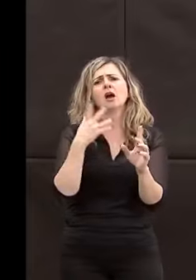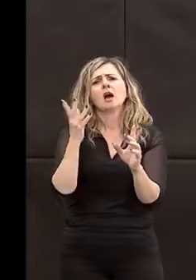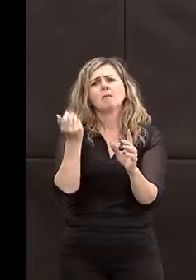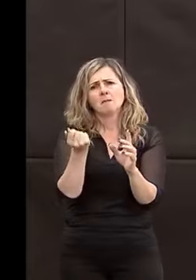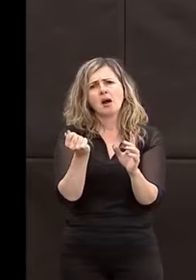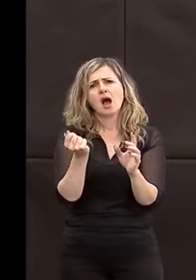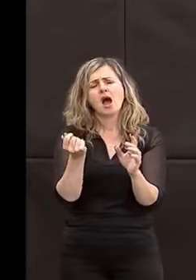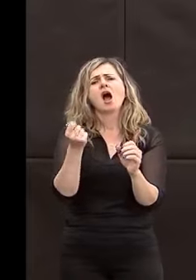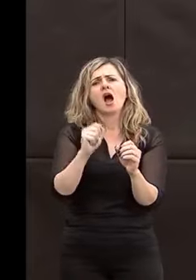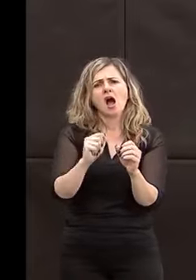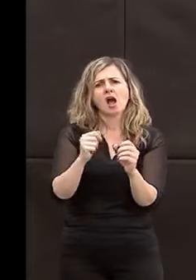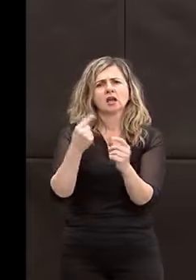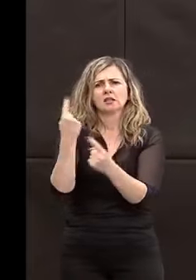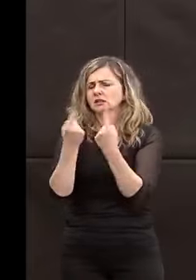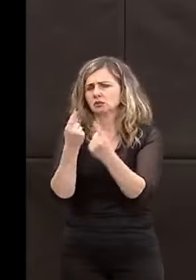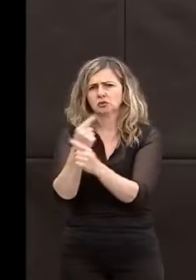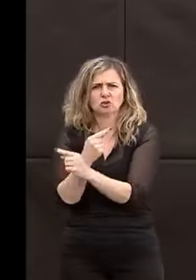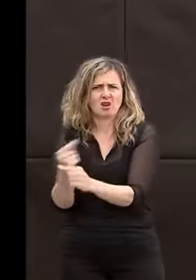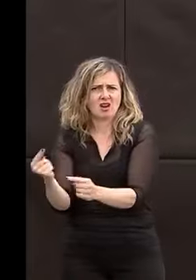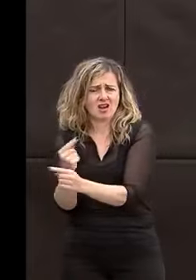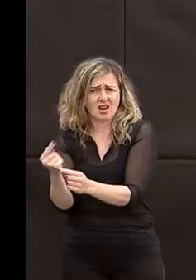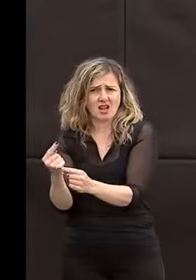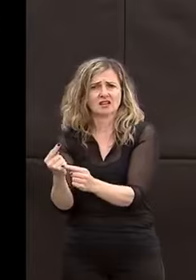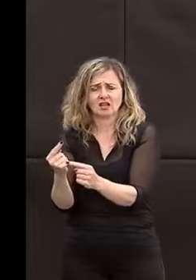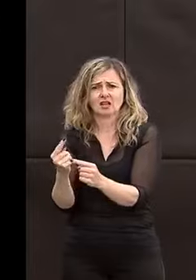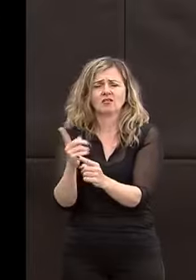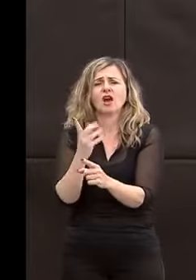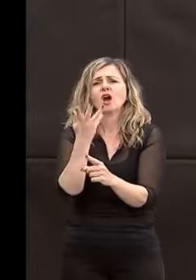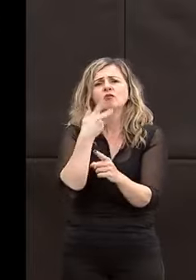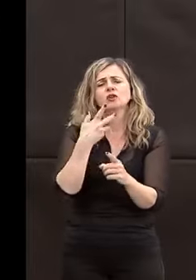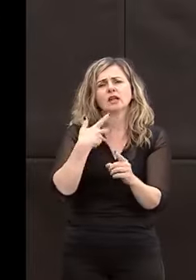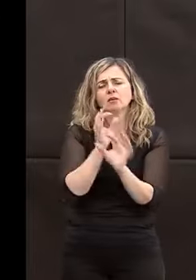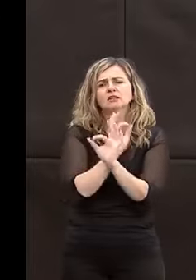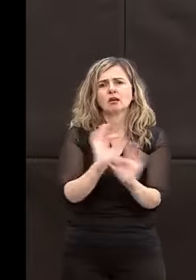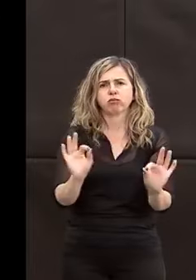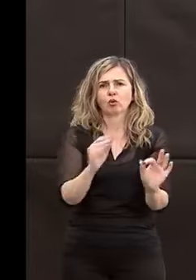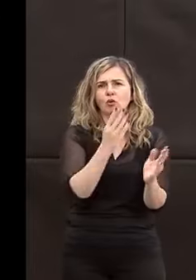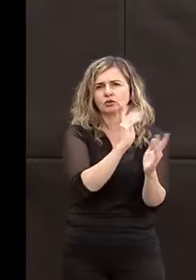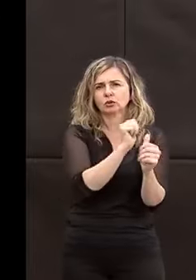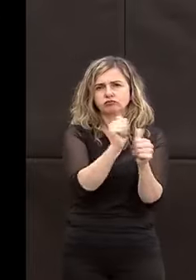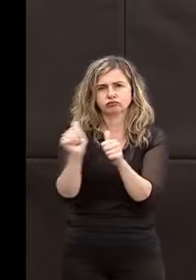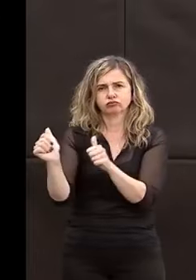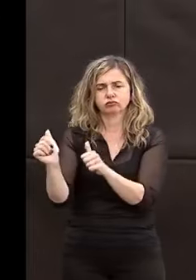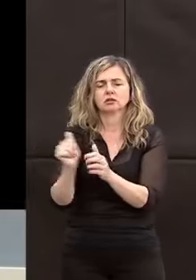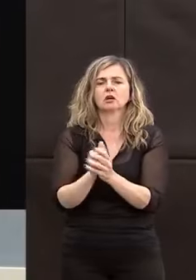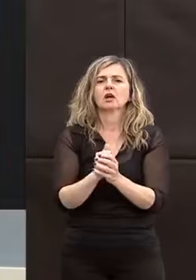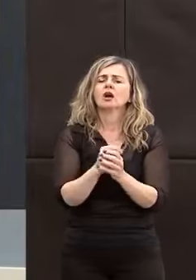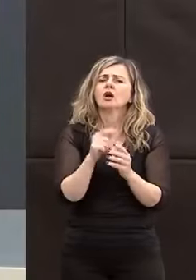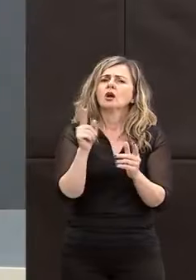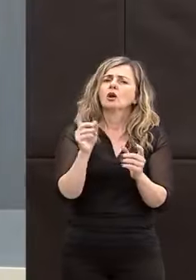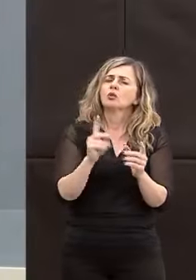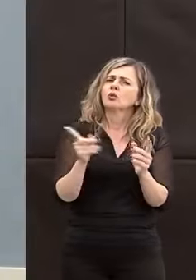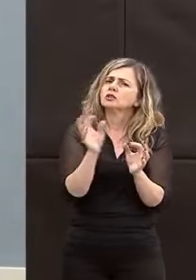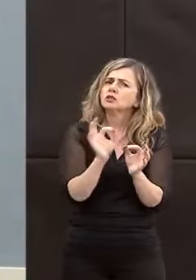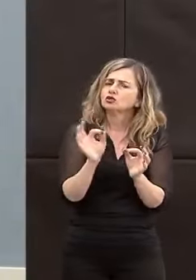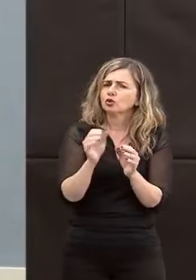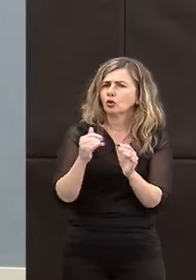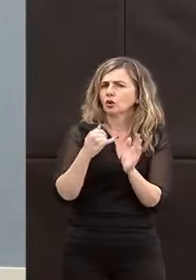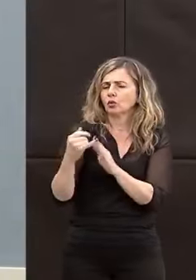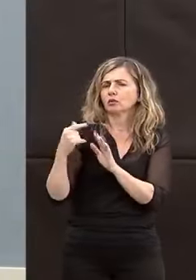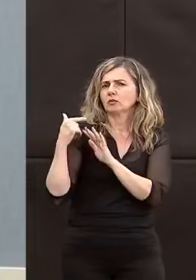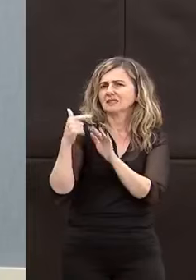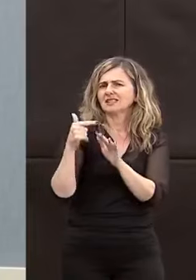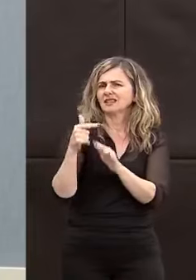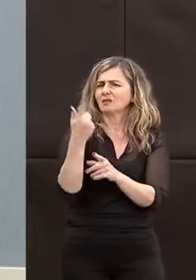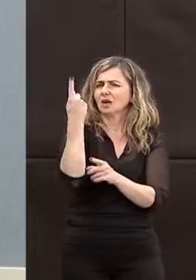quale potremo andare incontro so che una domanda che in queste in questi giorni ma in queste settimane sta molto ovviamente tenendo